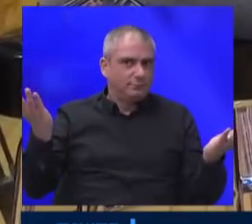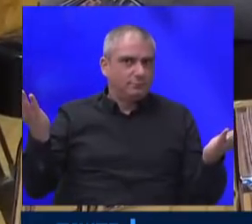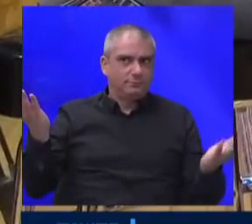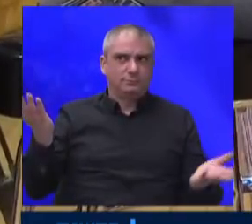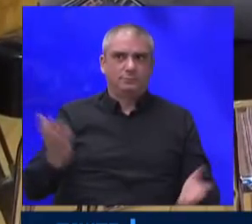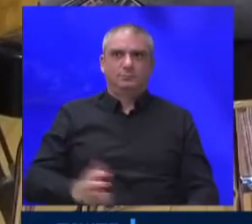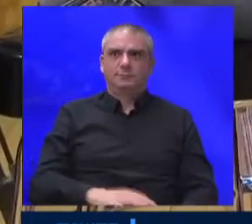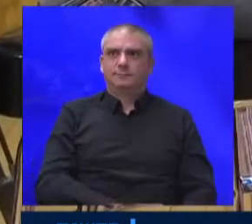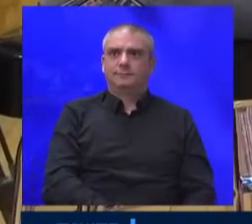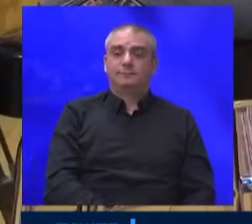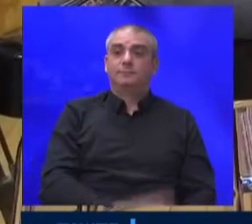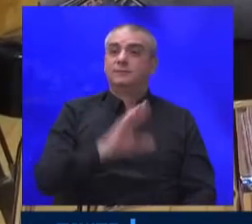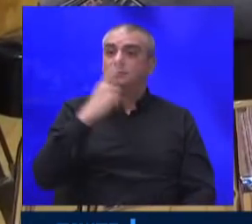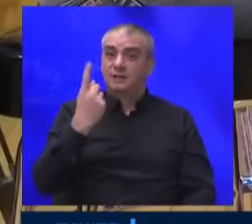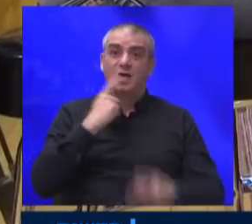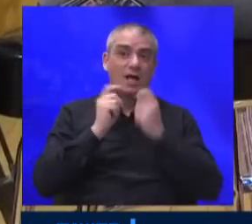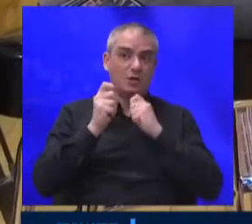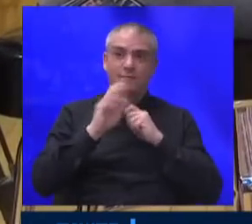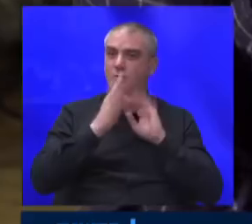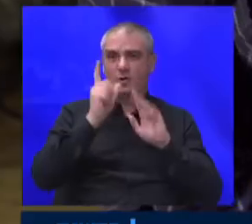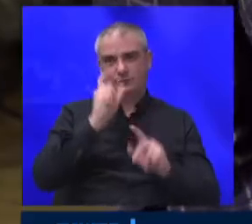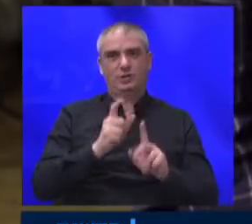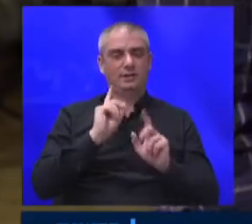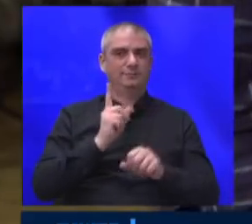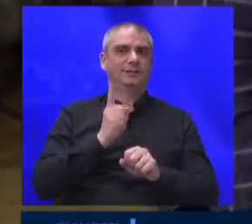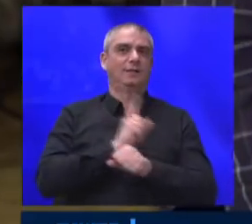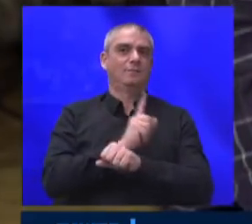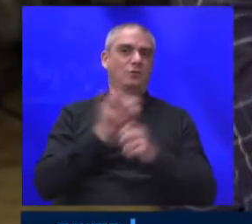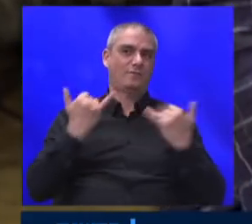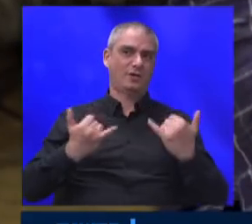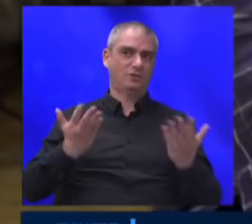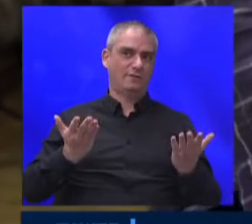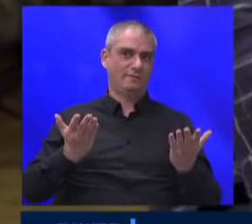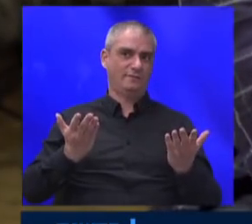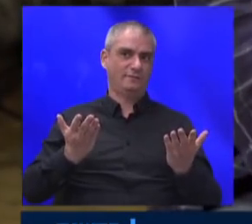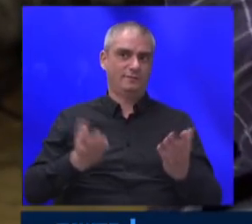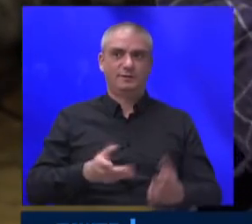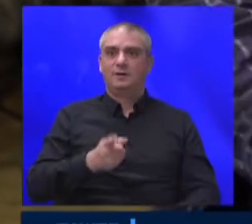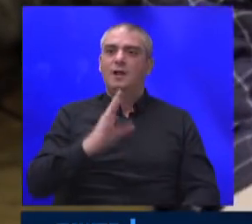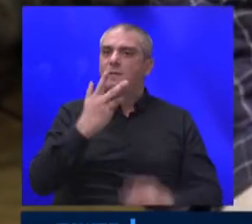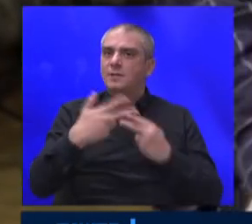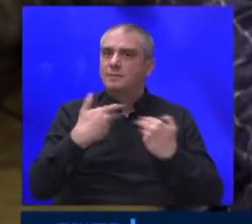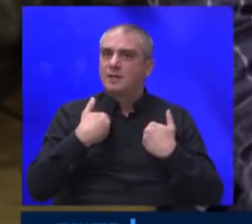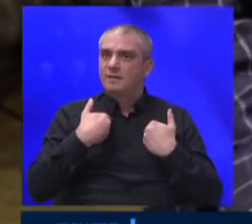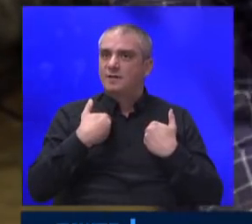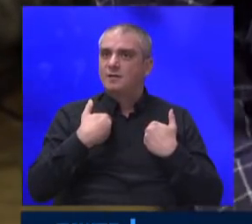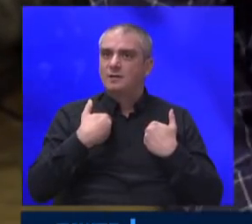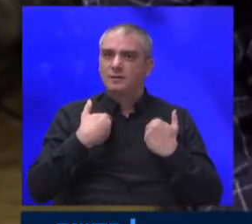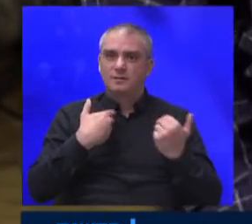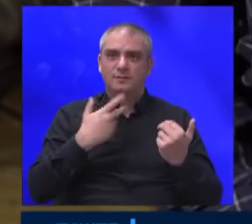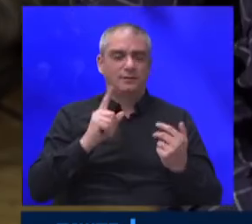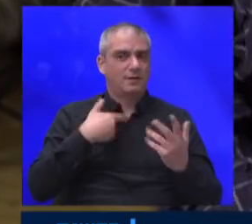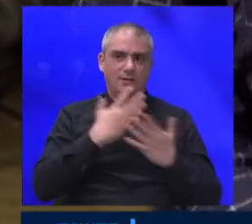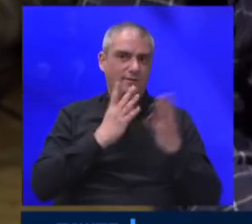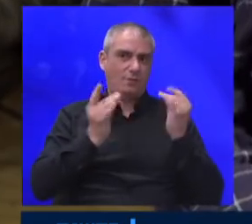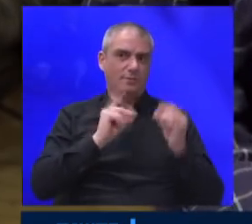מצד אחד, הרעיון איתם הוא כל מה שאדם צריך בתקופה הזאת. למה אתה מתקרב אליי? כי אני כבר לא מדבק ואני